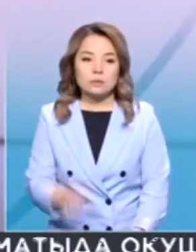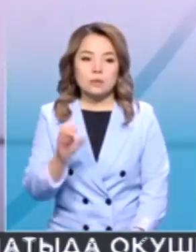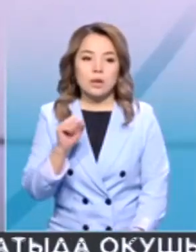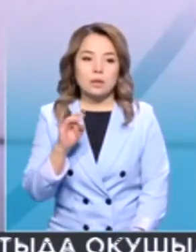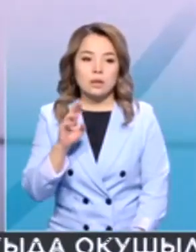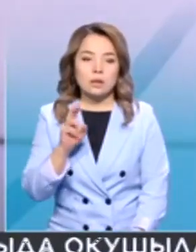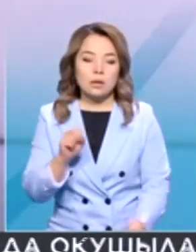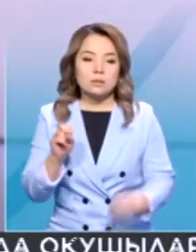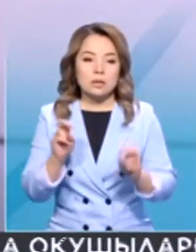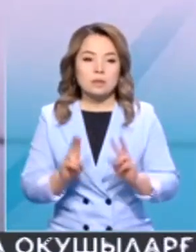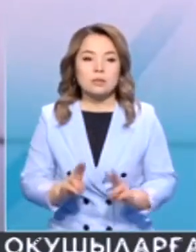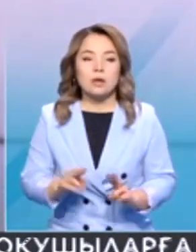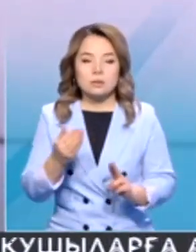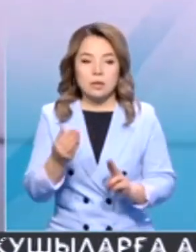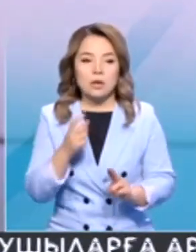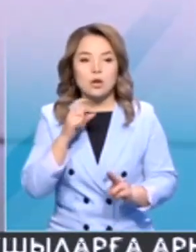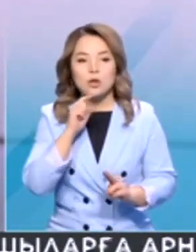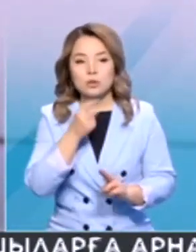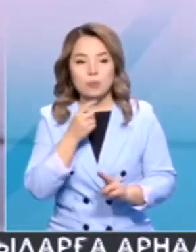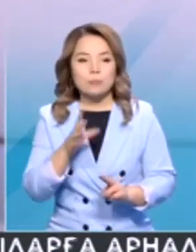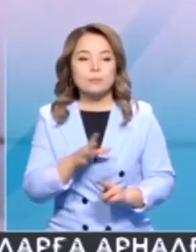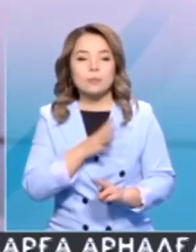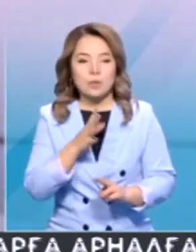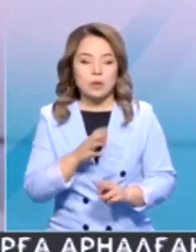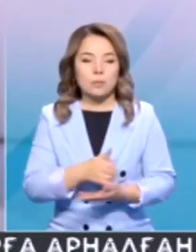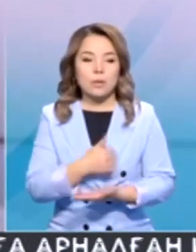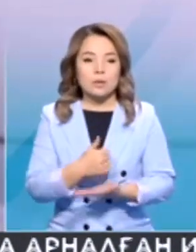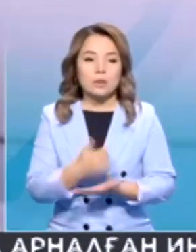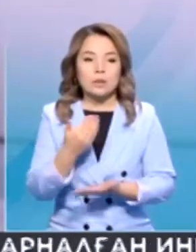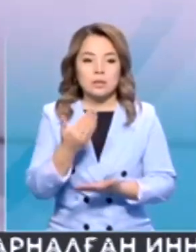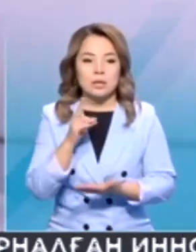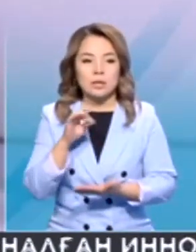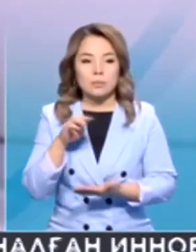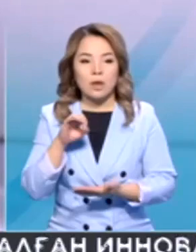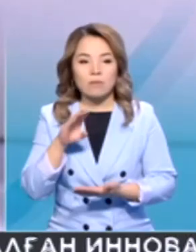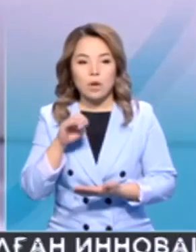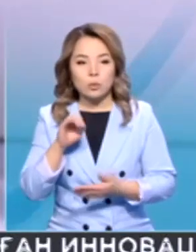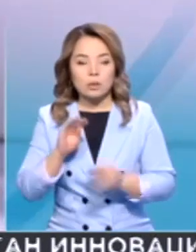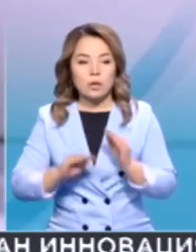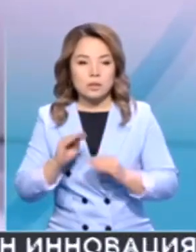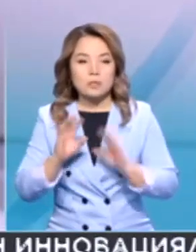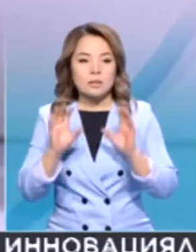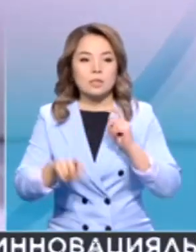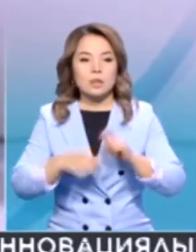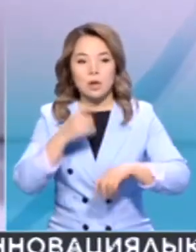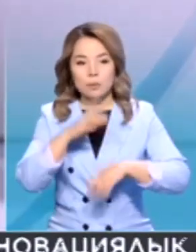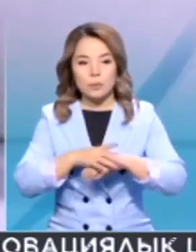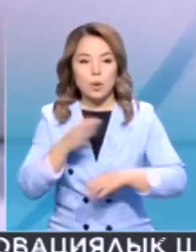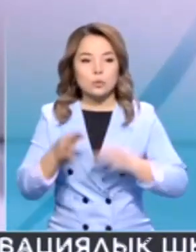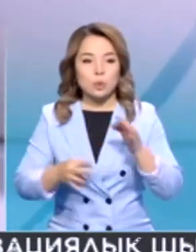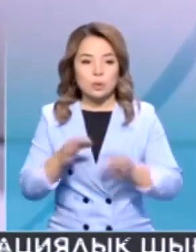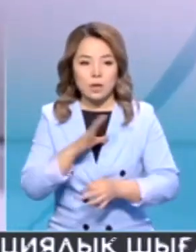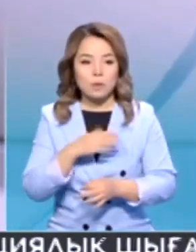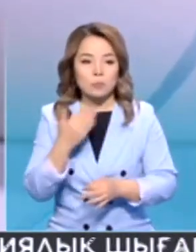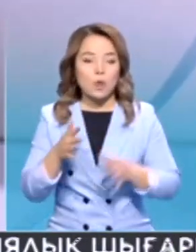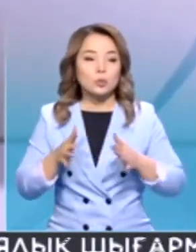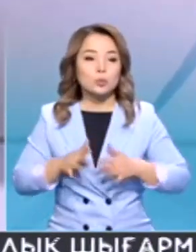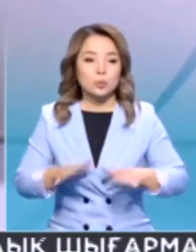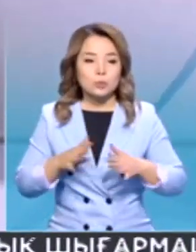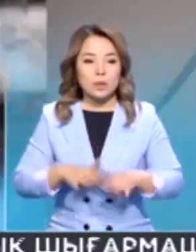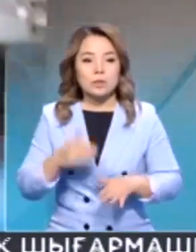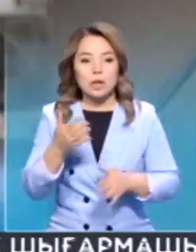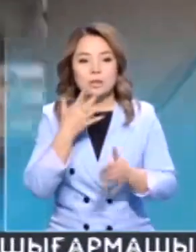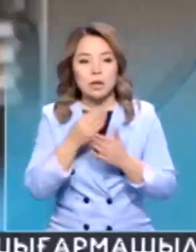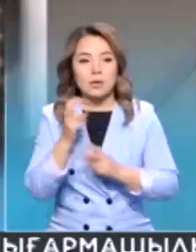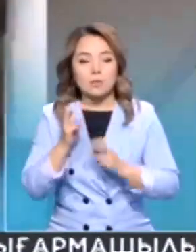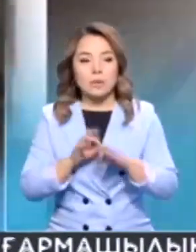Сарарқа арнай экономикалық аймағының бұрынғы басшысы Қазақстанға криптовалюта жабдықтарын заңсыз жеткізген үшін сотталды. Ол Грузиядан